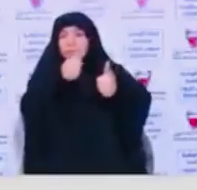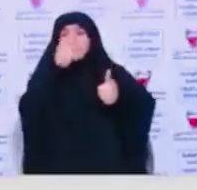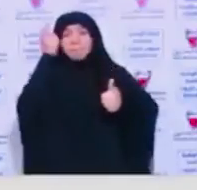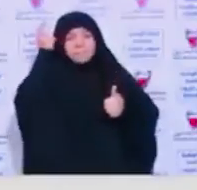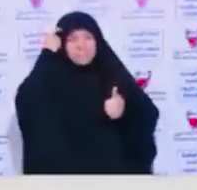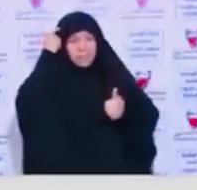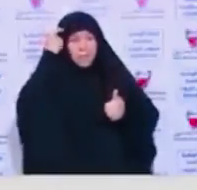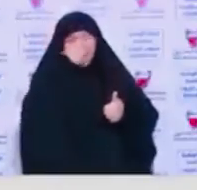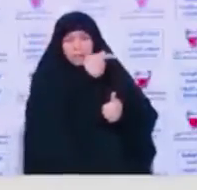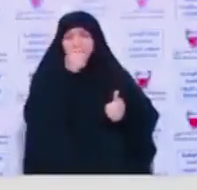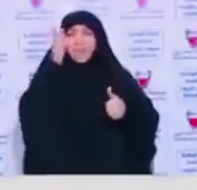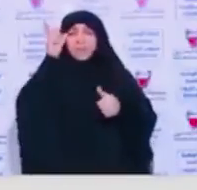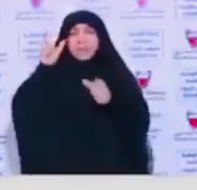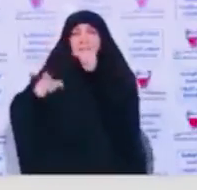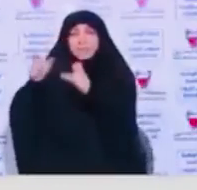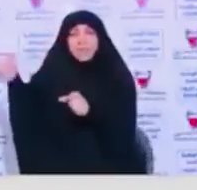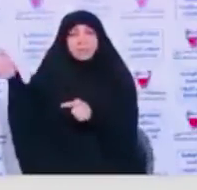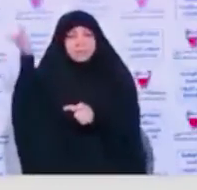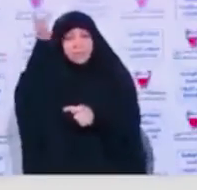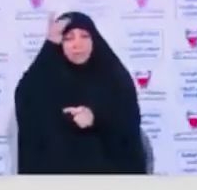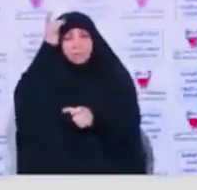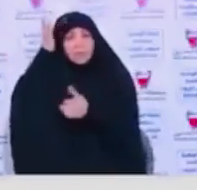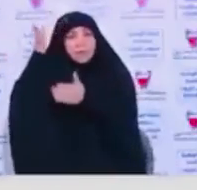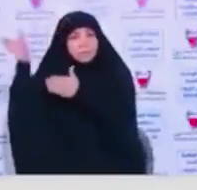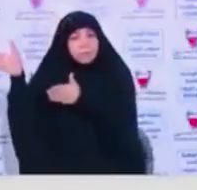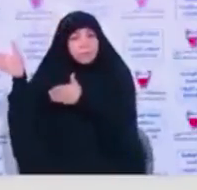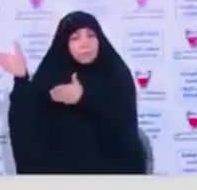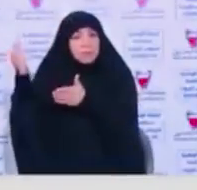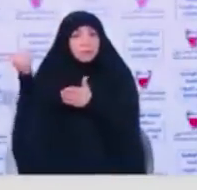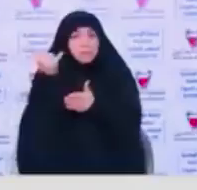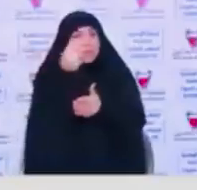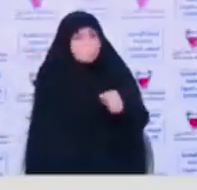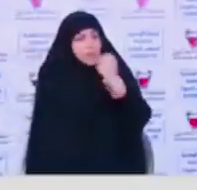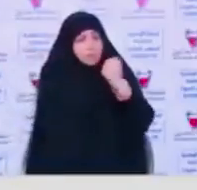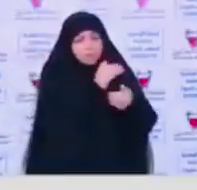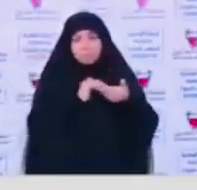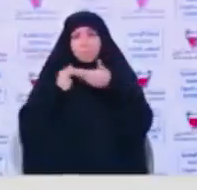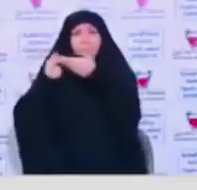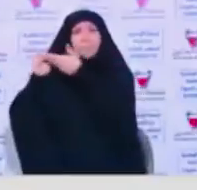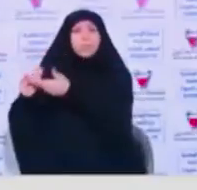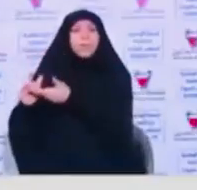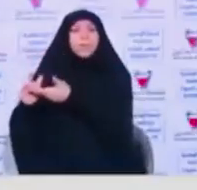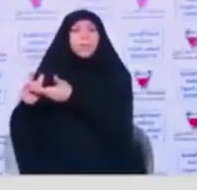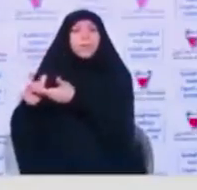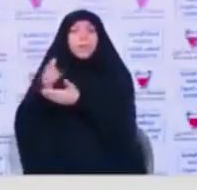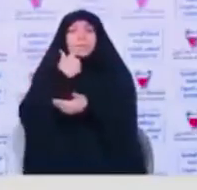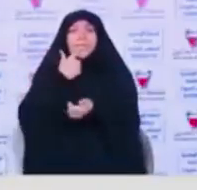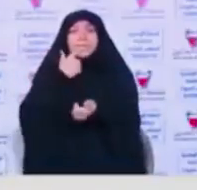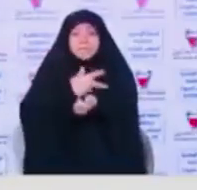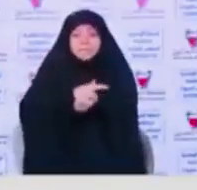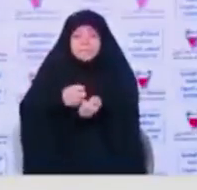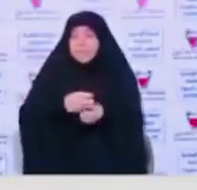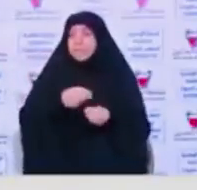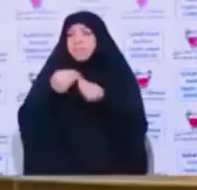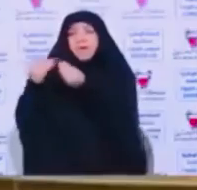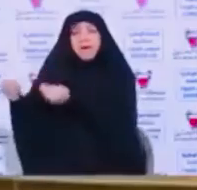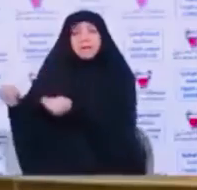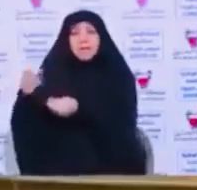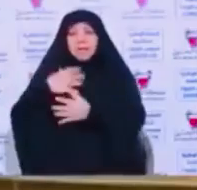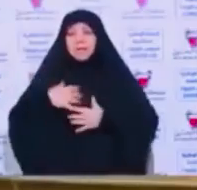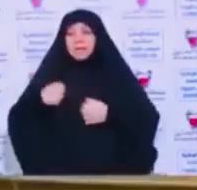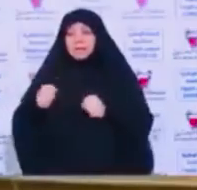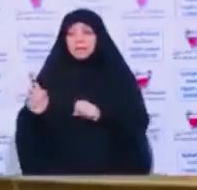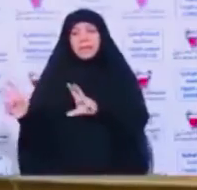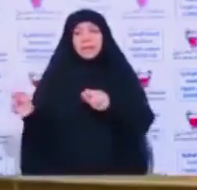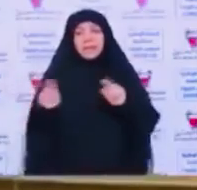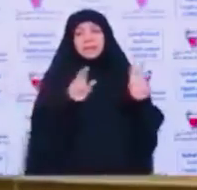أخوة وخوات ما زالوا يعني الله يشافيهم يعني مرضى، ويحتاجون منكم هذا النوع